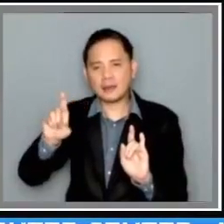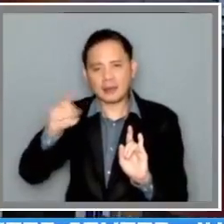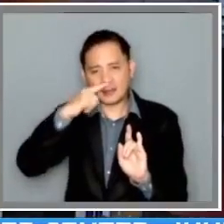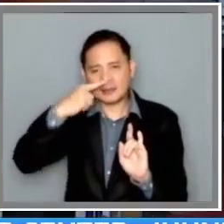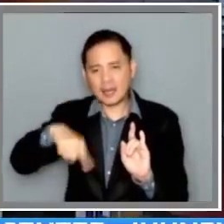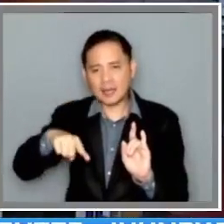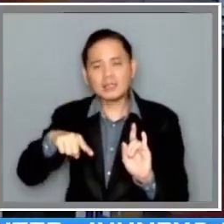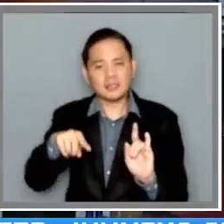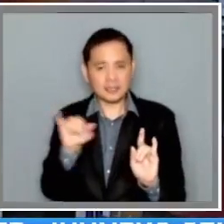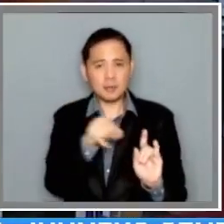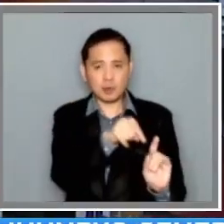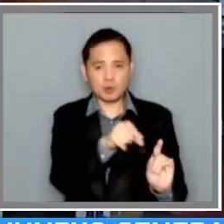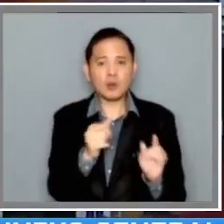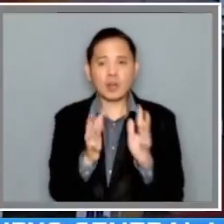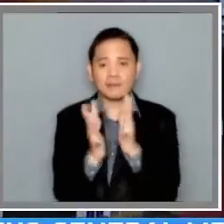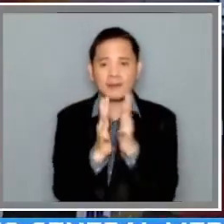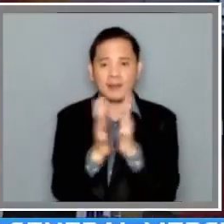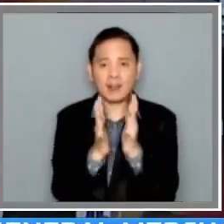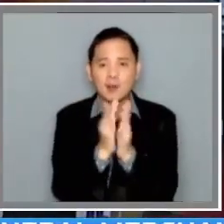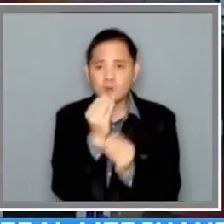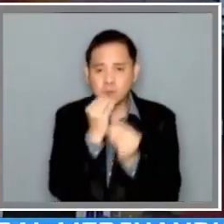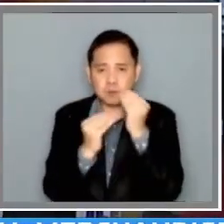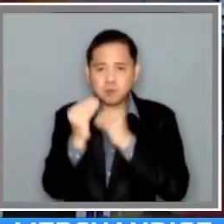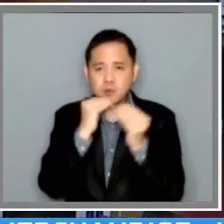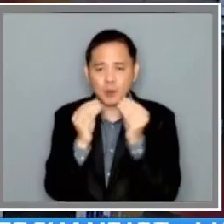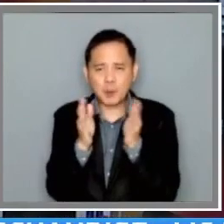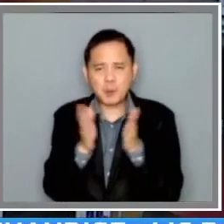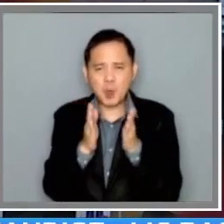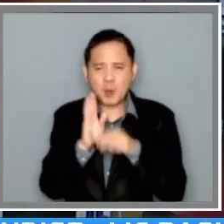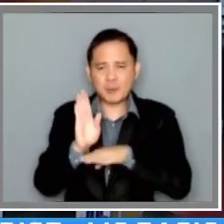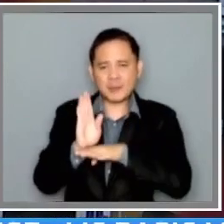karinderiya. Mahal sa yan eh, maganda yan eh.